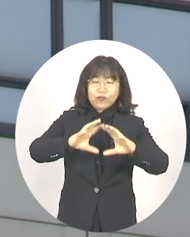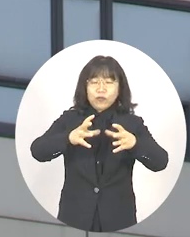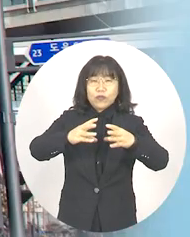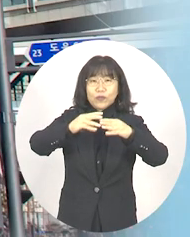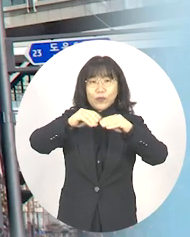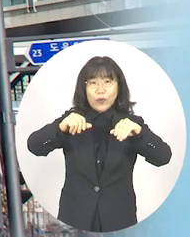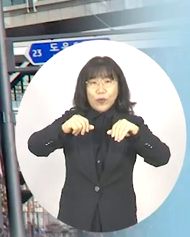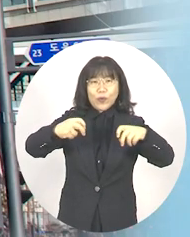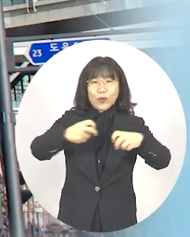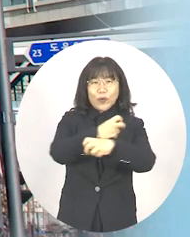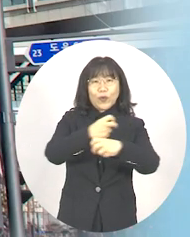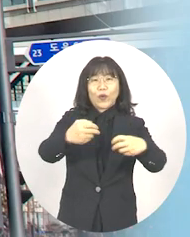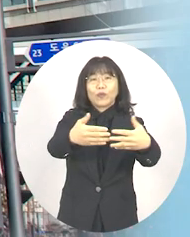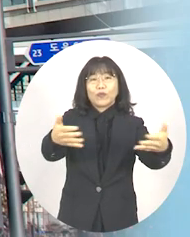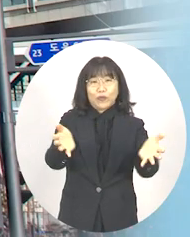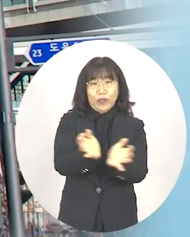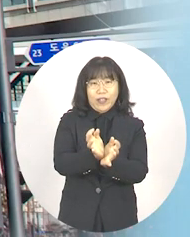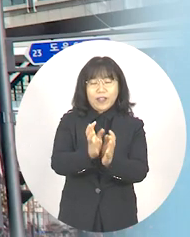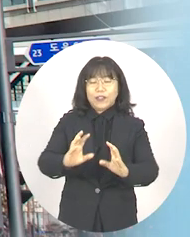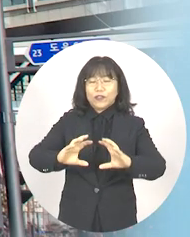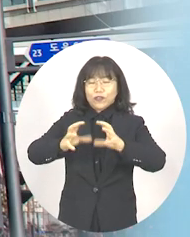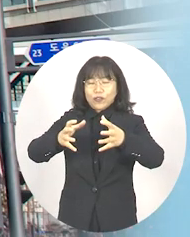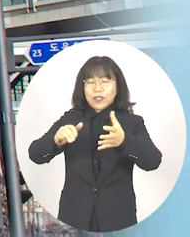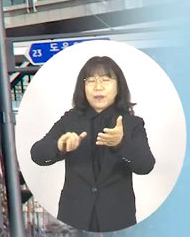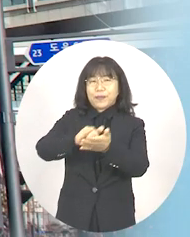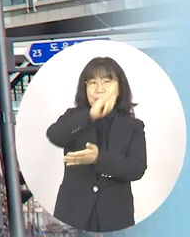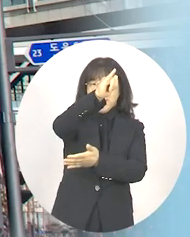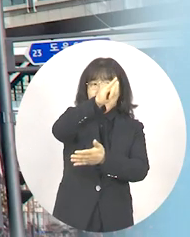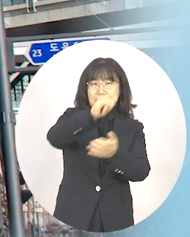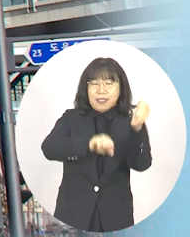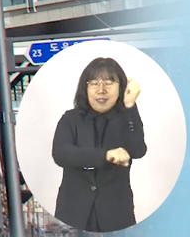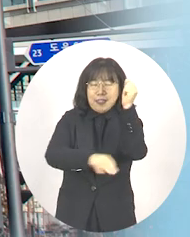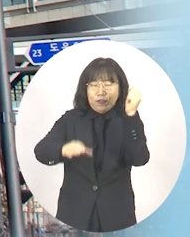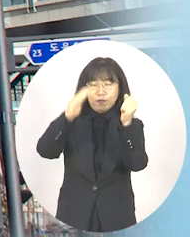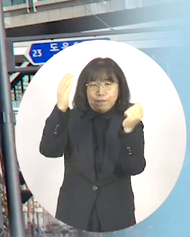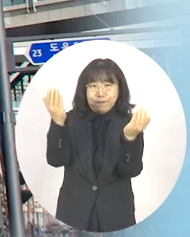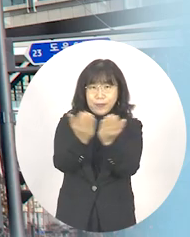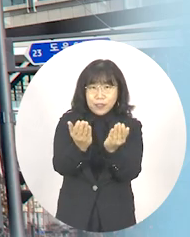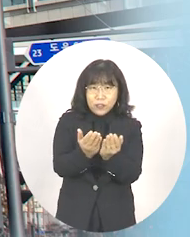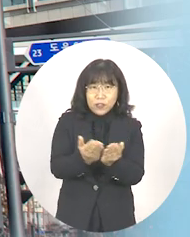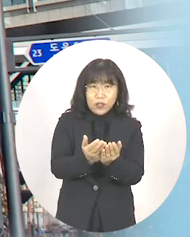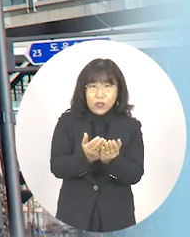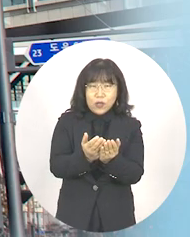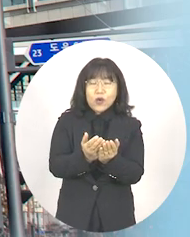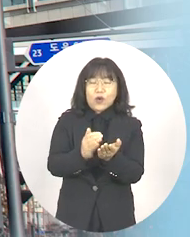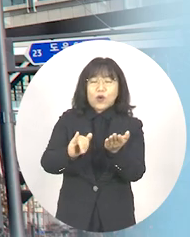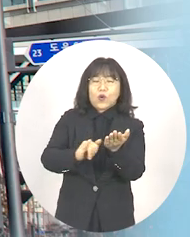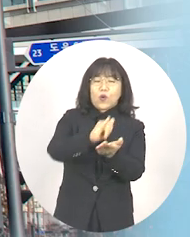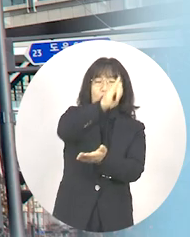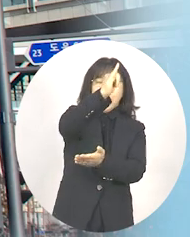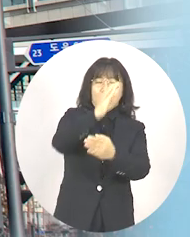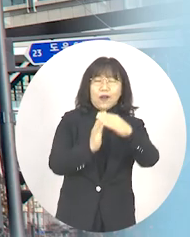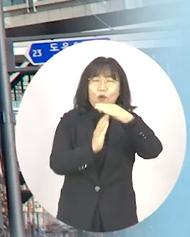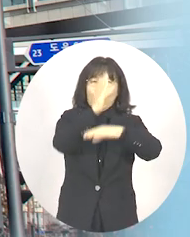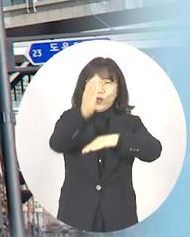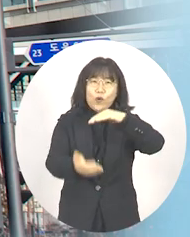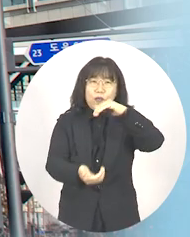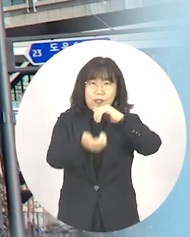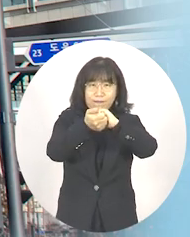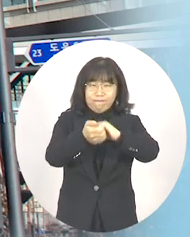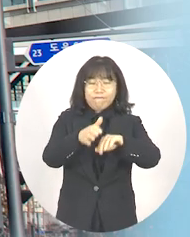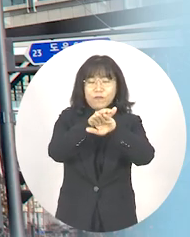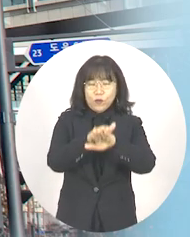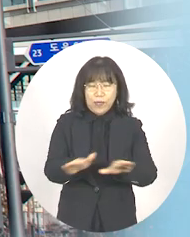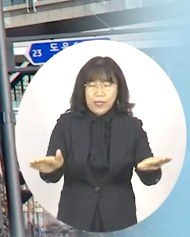결실로 국토교통부로부터 국제 민간 항공기구 국제기준 개정에 맞춰 공항 고도 제한 완화가